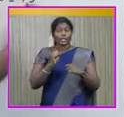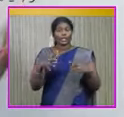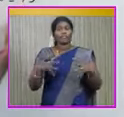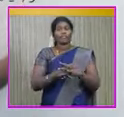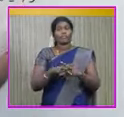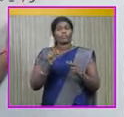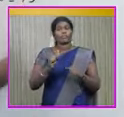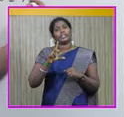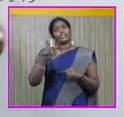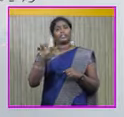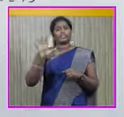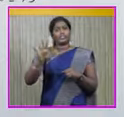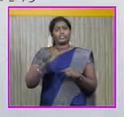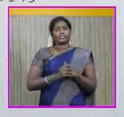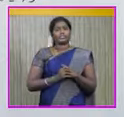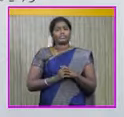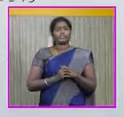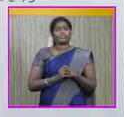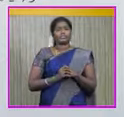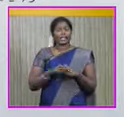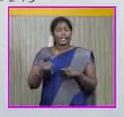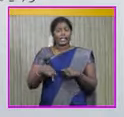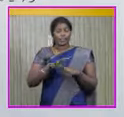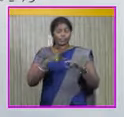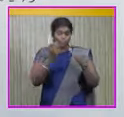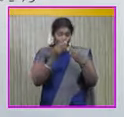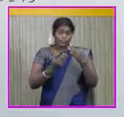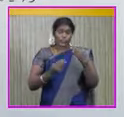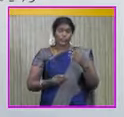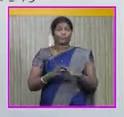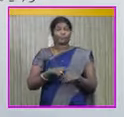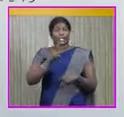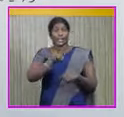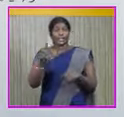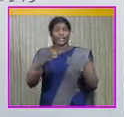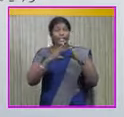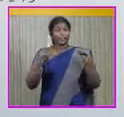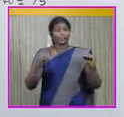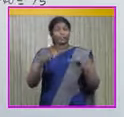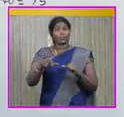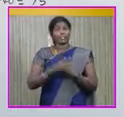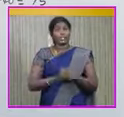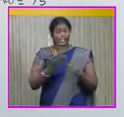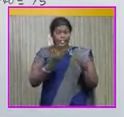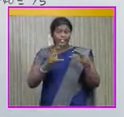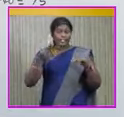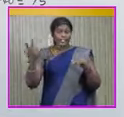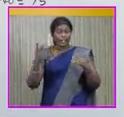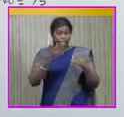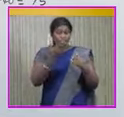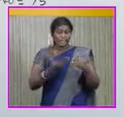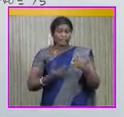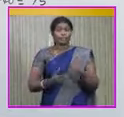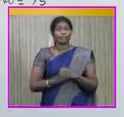அப்போது 75 அப்படின்னு வந்துடும். இவ்வாறு அந்த இரு முக்கோணங்களில் தரப்படாத அந்த கோணங்கள்,